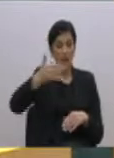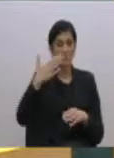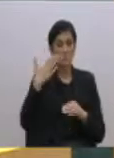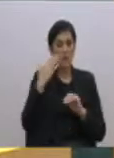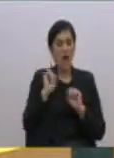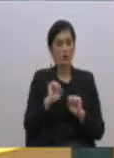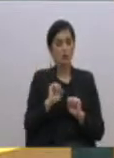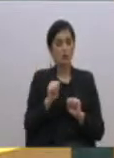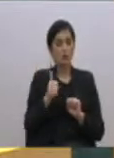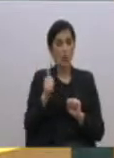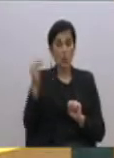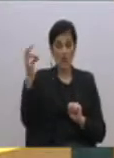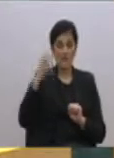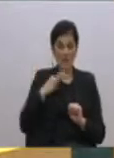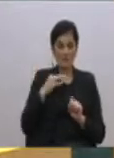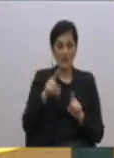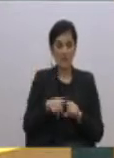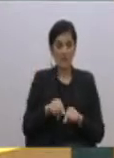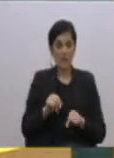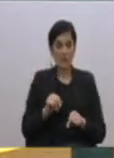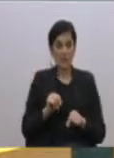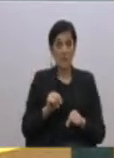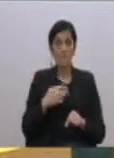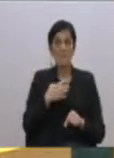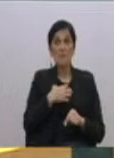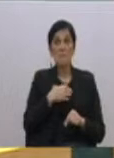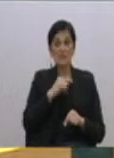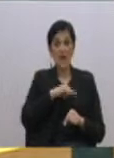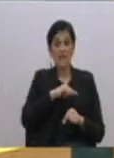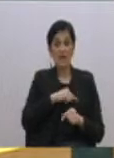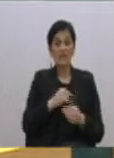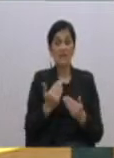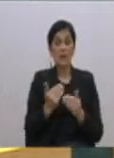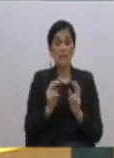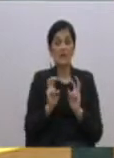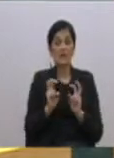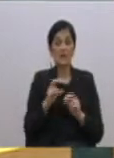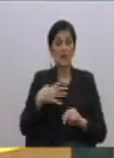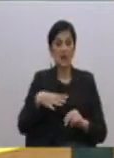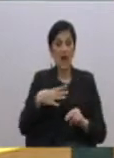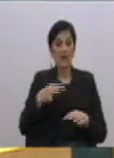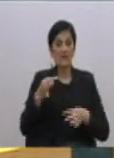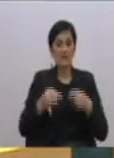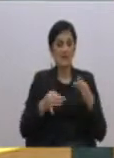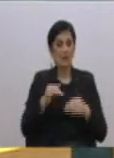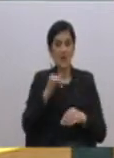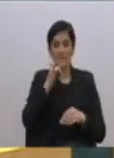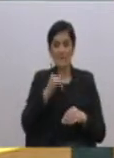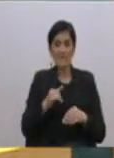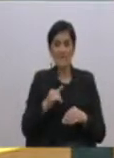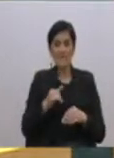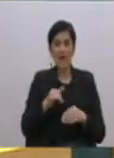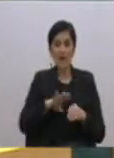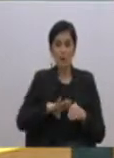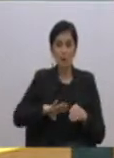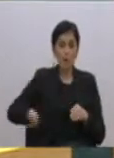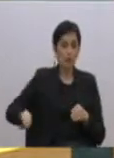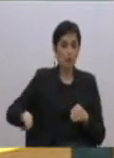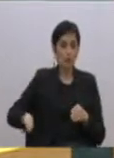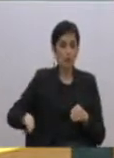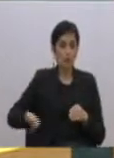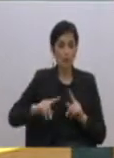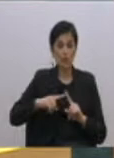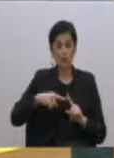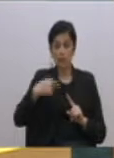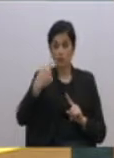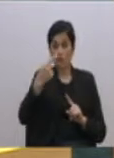igos, vor sa-ți guetruian. Da es tavari da mahasia te veli nișani, arat cartuma sa samarto, vermo ișo, vermo ișo rada. Șende